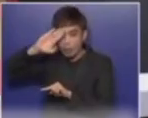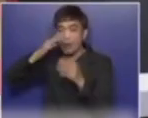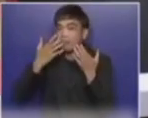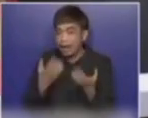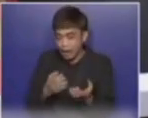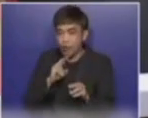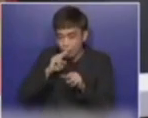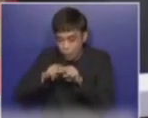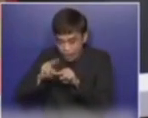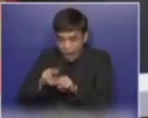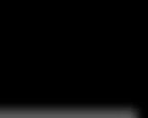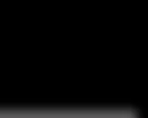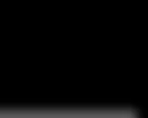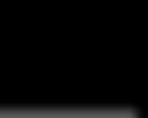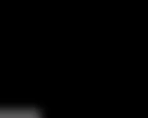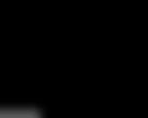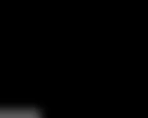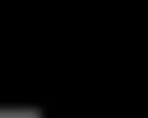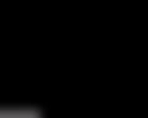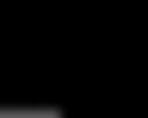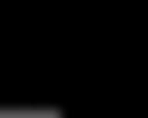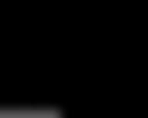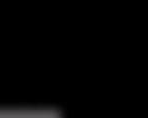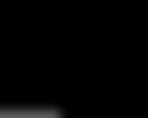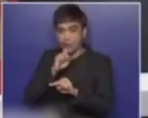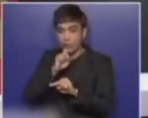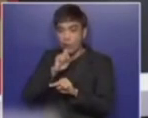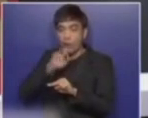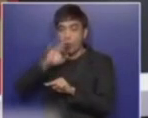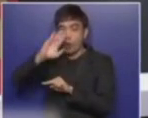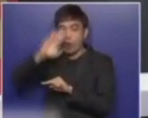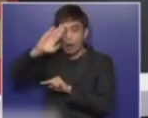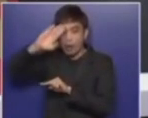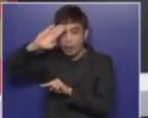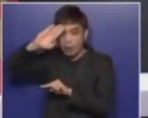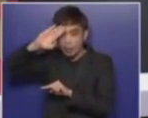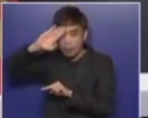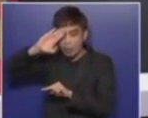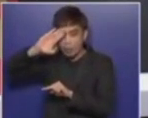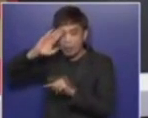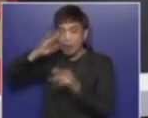สุดท้ายจากเรื่องขนลุกกลายเป็นเรื่องโจ๊กในสภาไปนั่นเอง